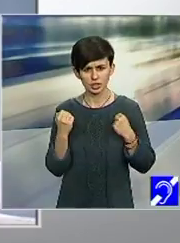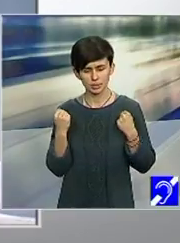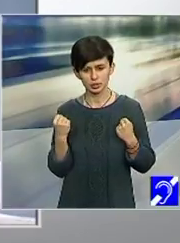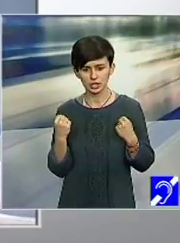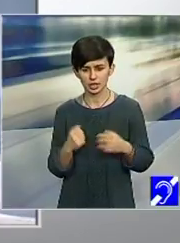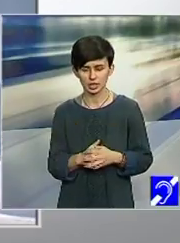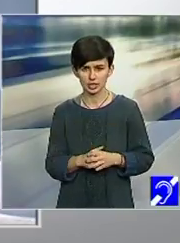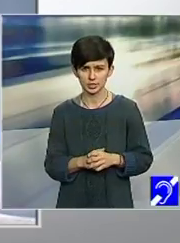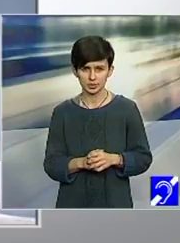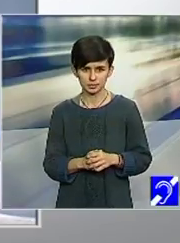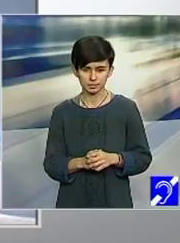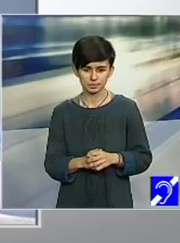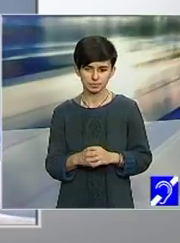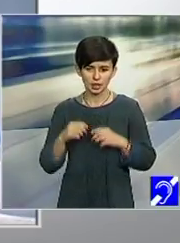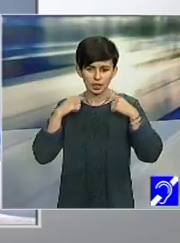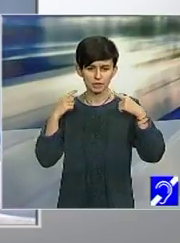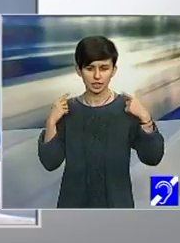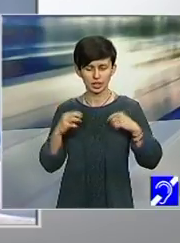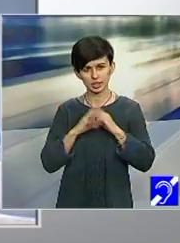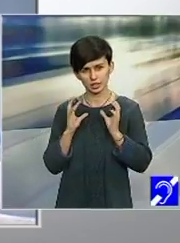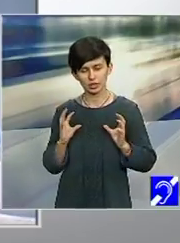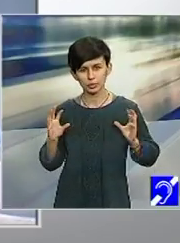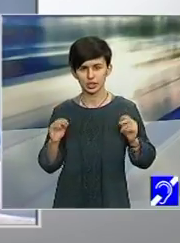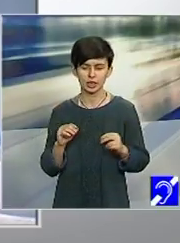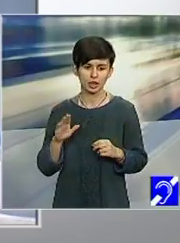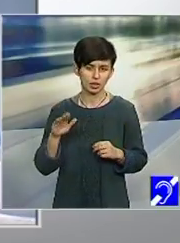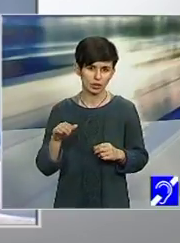Evreii din România au avut o contribuție esențială